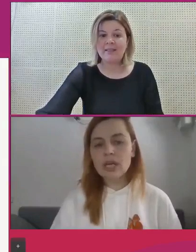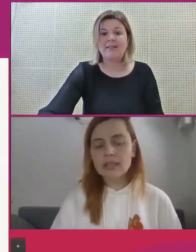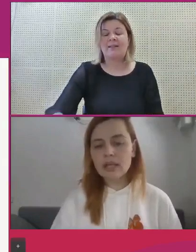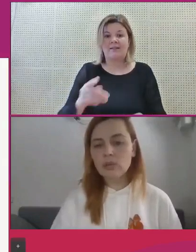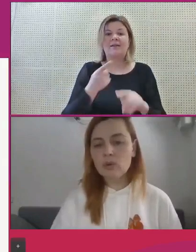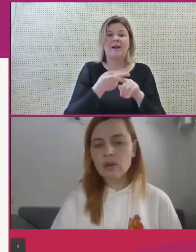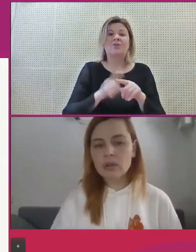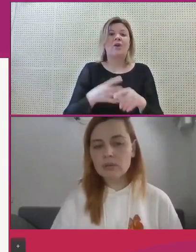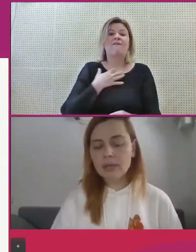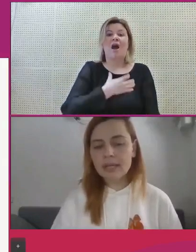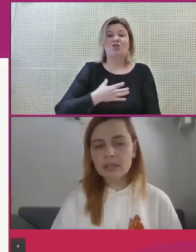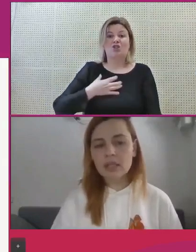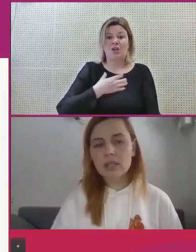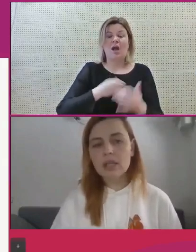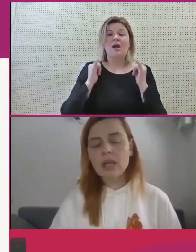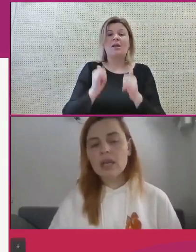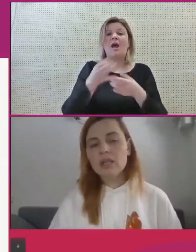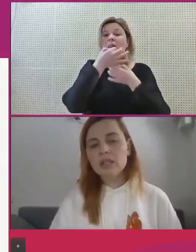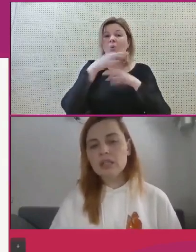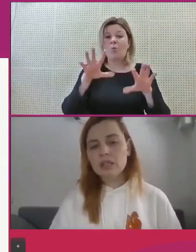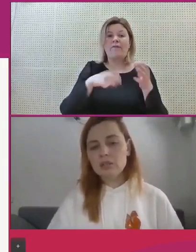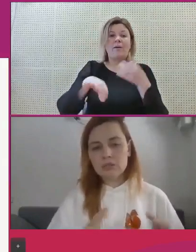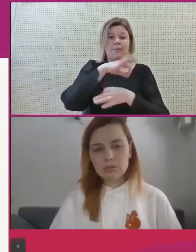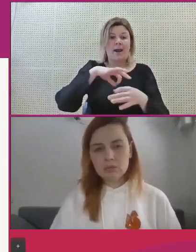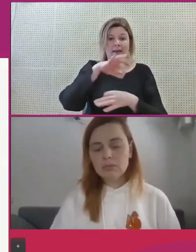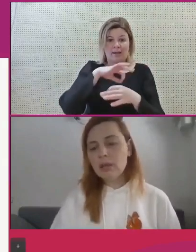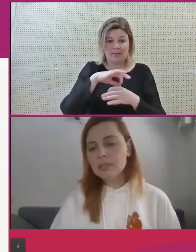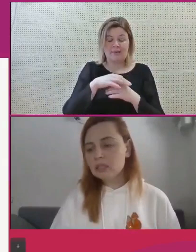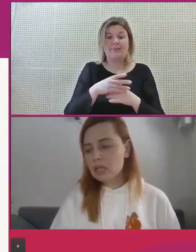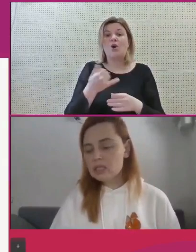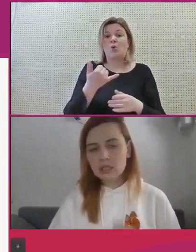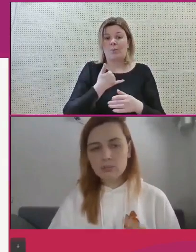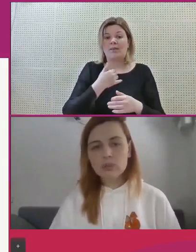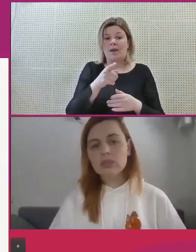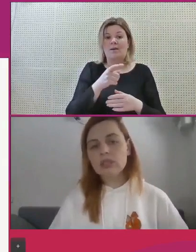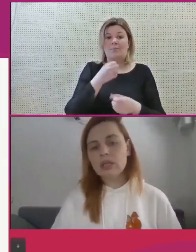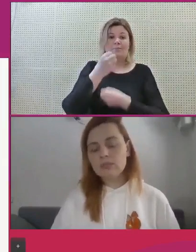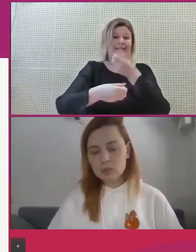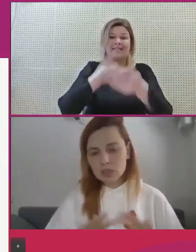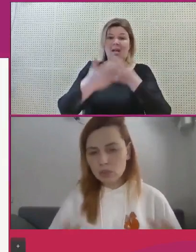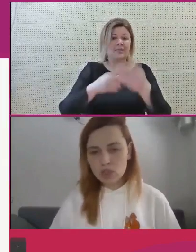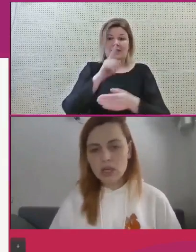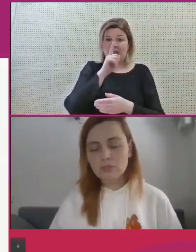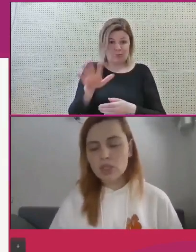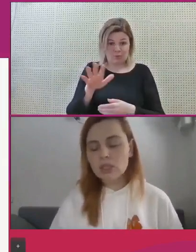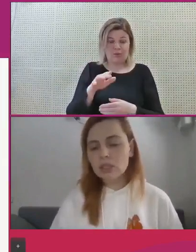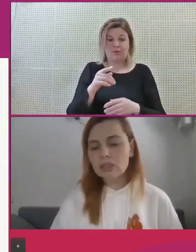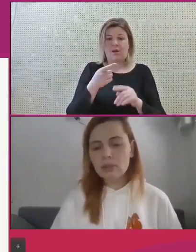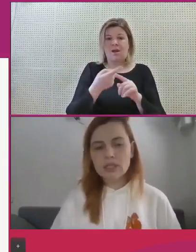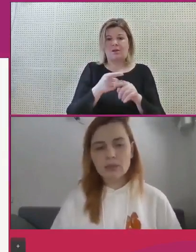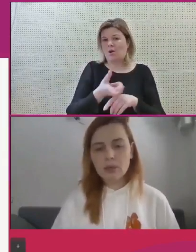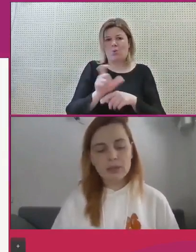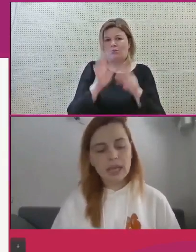которая важна для любого проекта. И у меня презентации не будет, потому что это очень